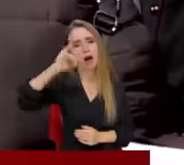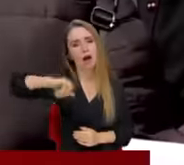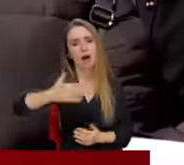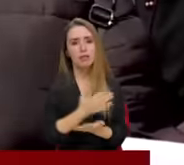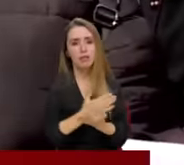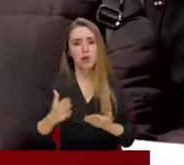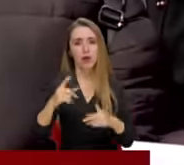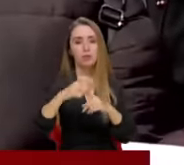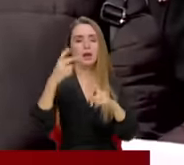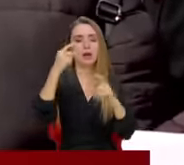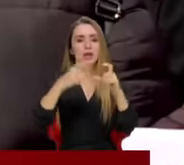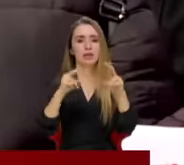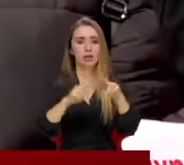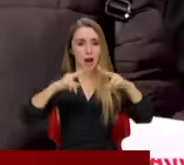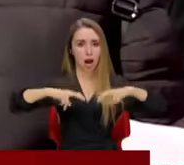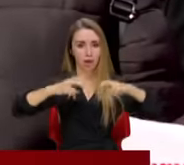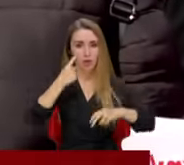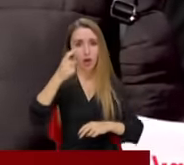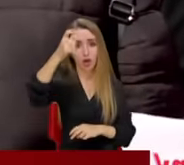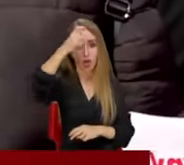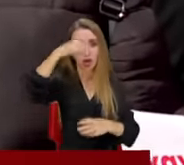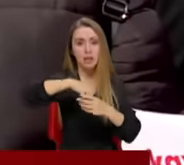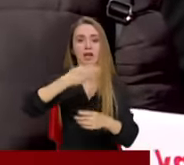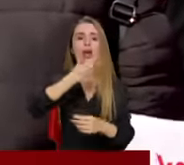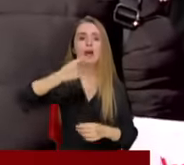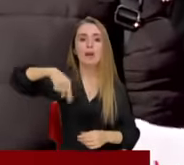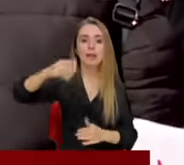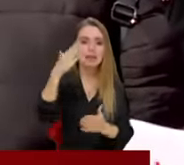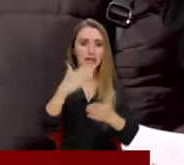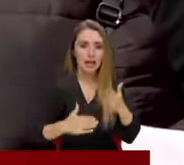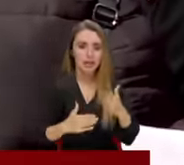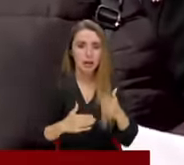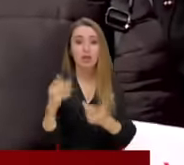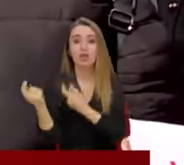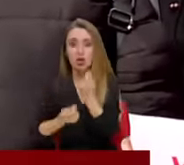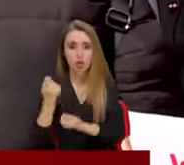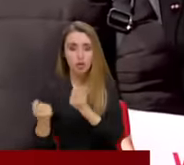yoksullaşıyor. DİSK'in araştırmasına göre Türkiye'deki emeklilerin yarısı ya